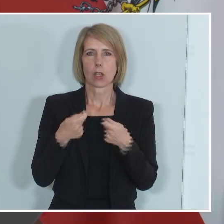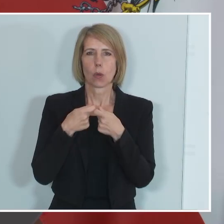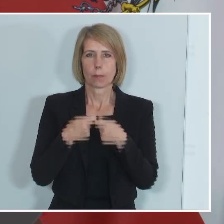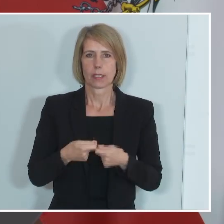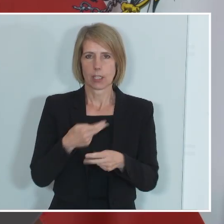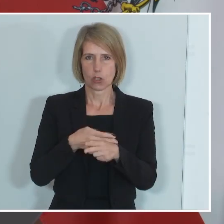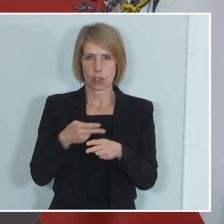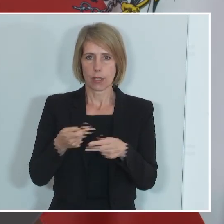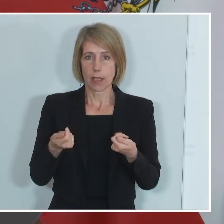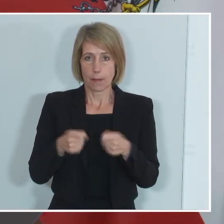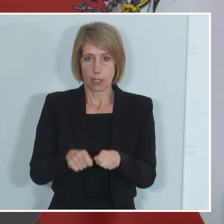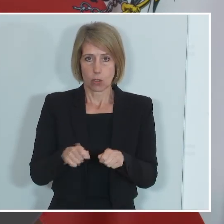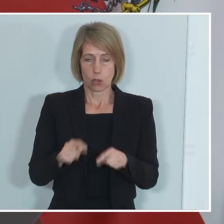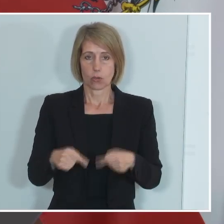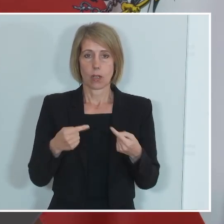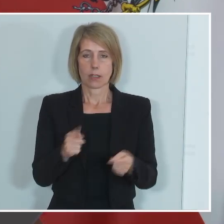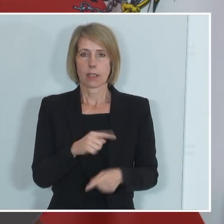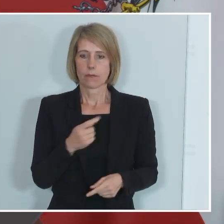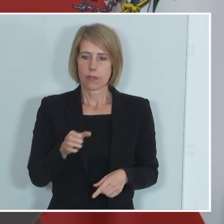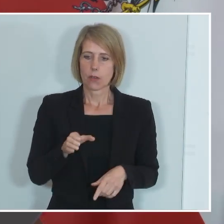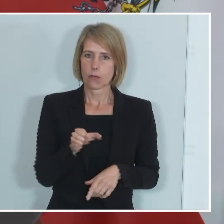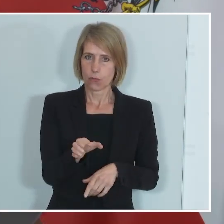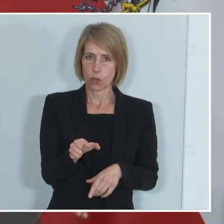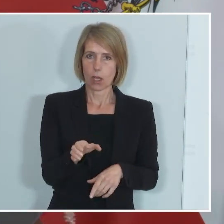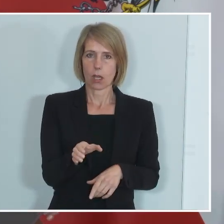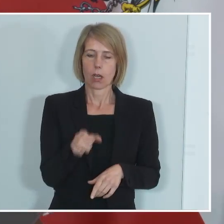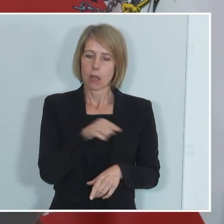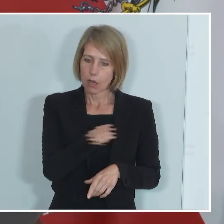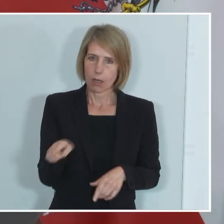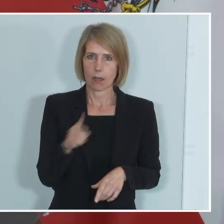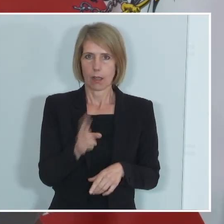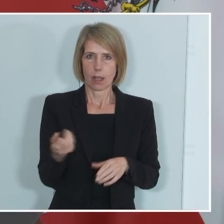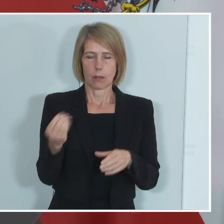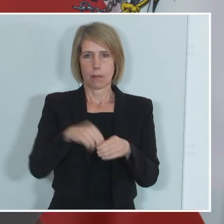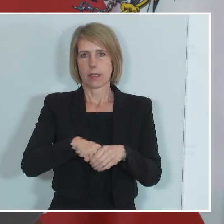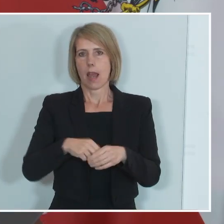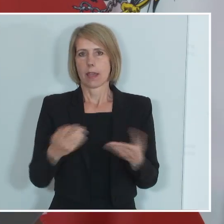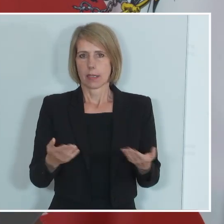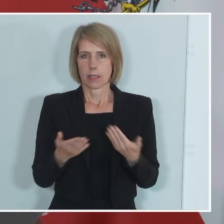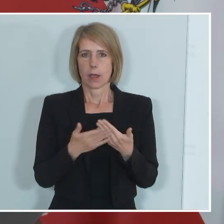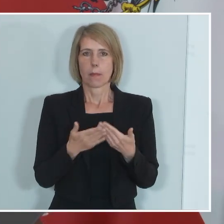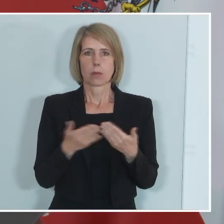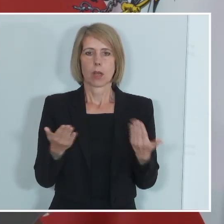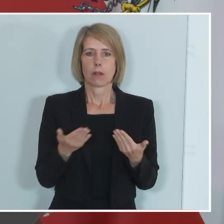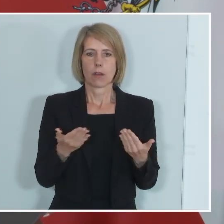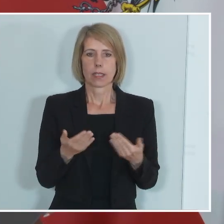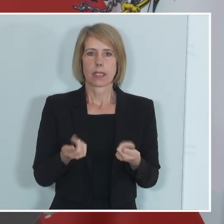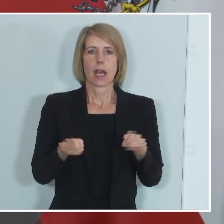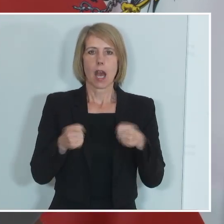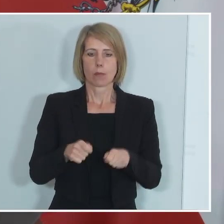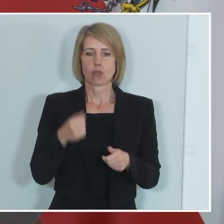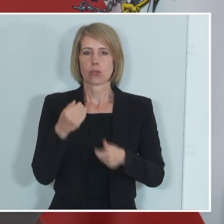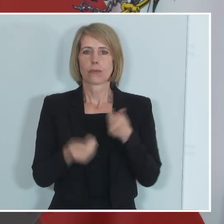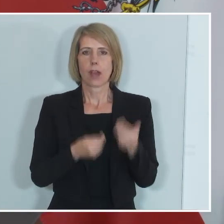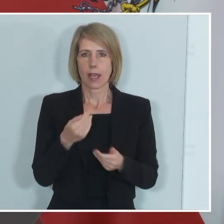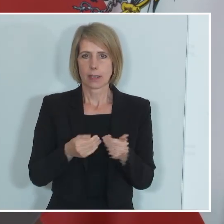Beitrittskandidatenländer abgeschlossen sind, dann treten wir dafür ein, dass diese auch sich beteiligen können. Ein Beispiel wäre der Abschluss der Verhandlungen